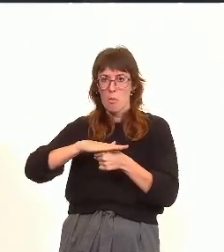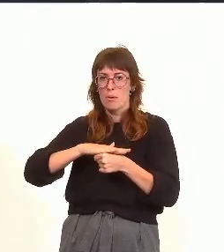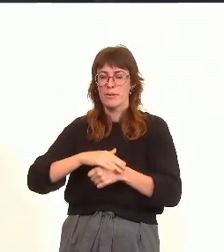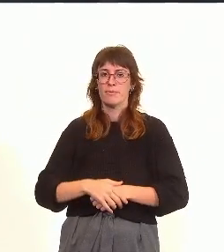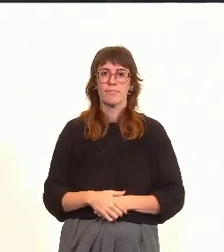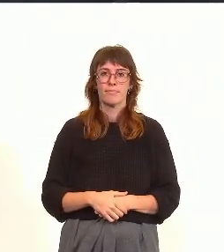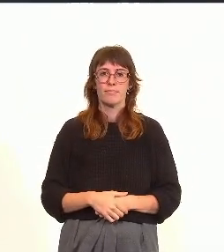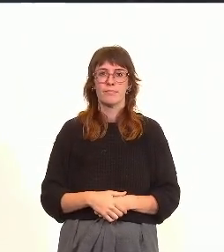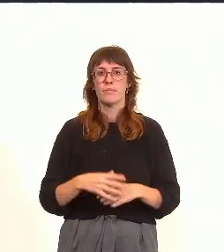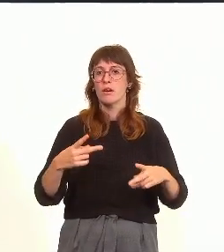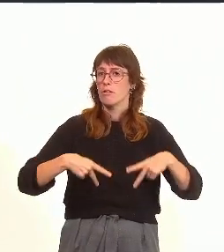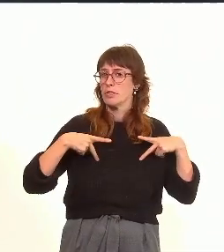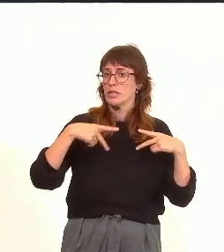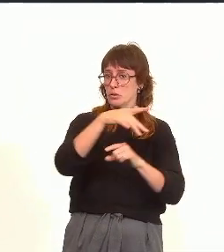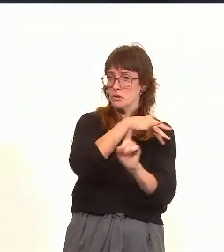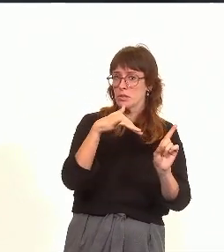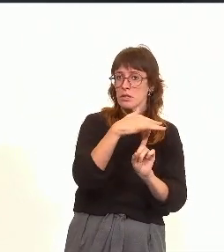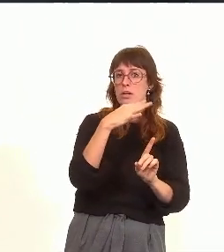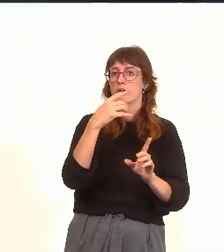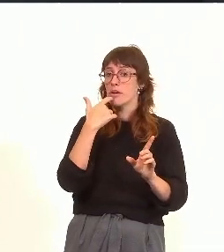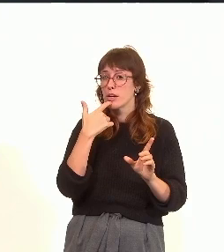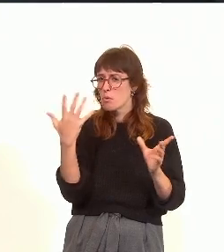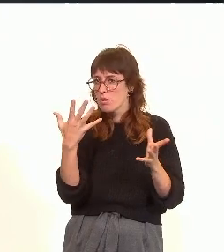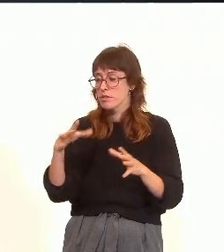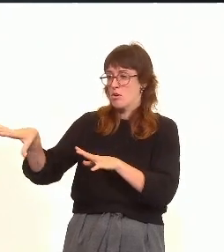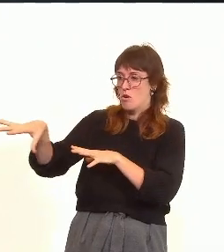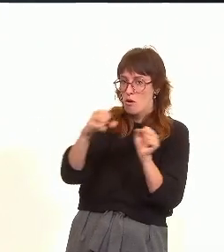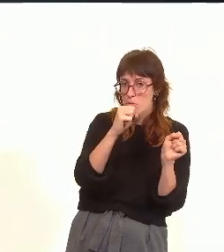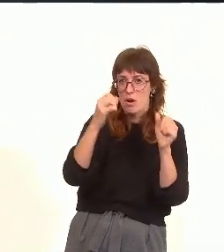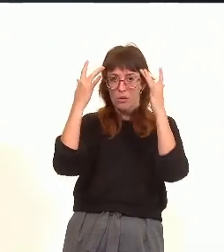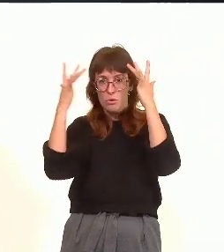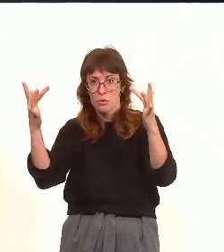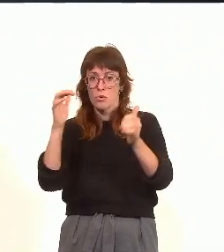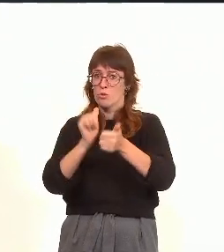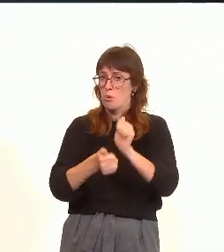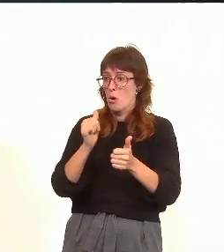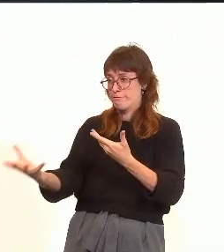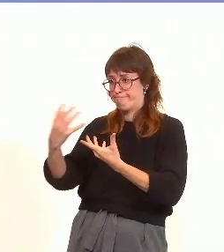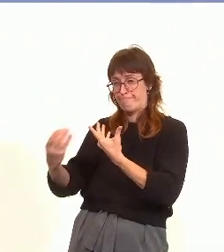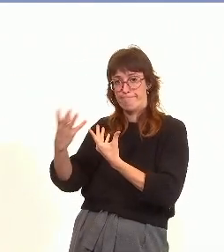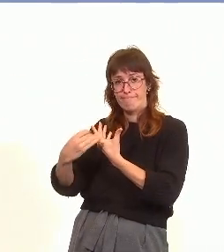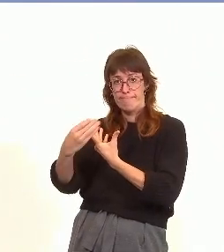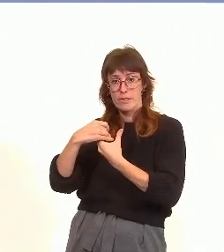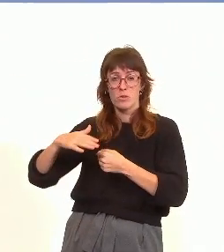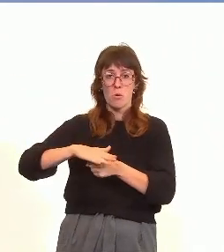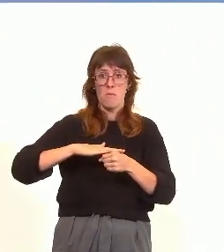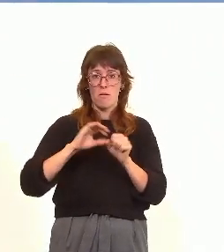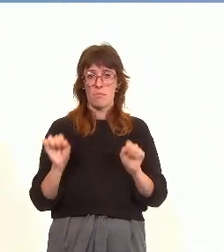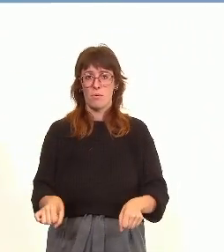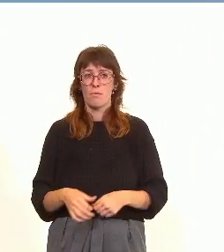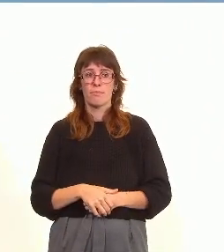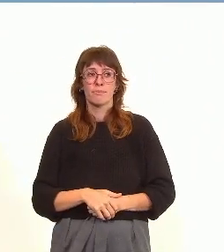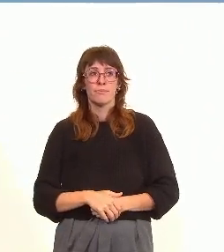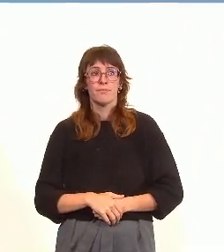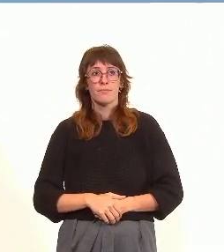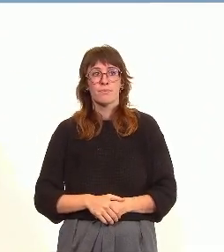société, à la vie de la cité, à l'emploi, à la culture, au sport, etc. C'est aussi rappeler que les politiques